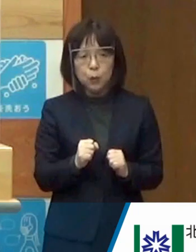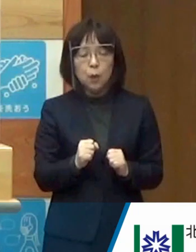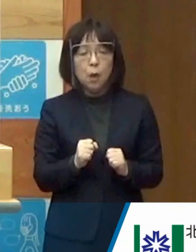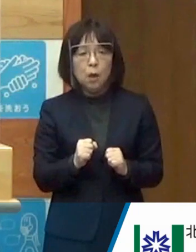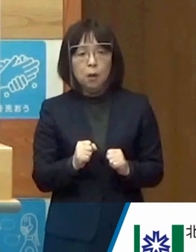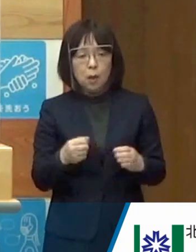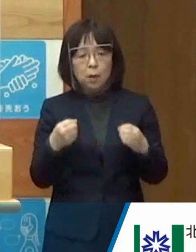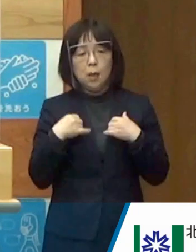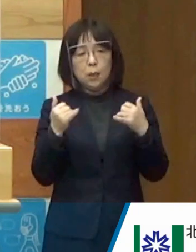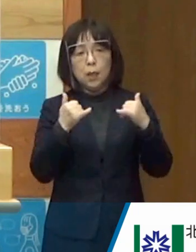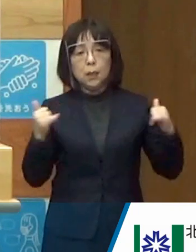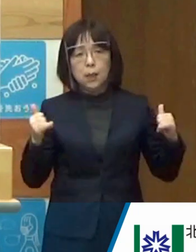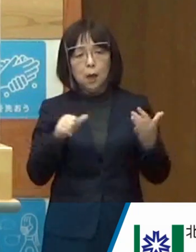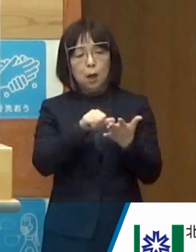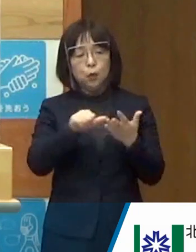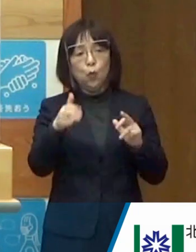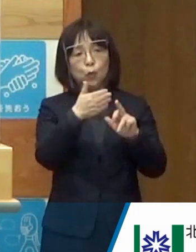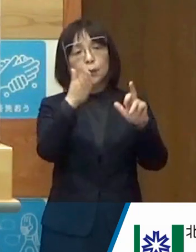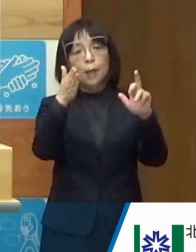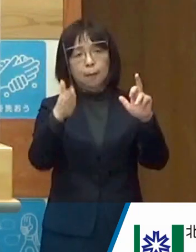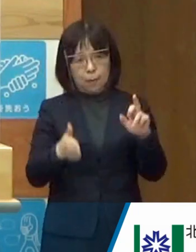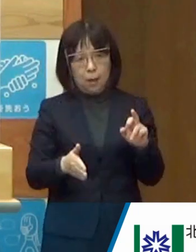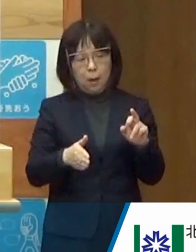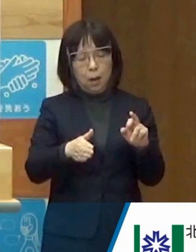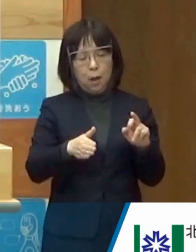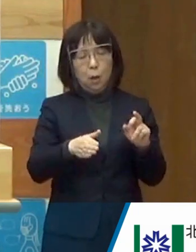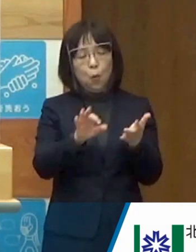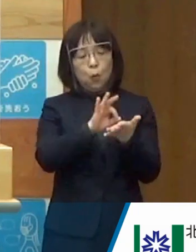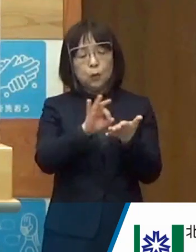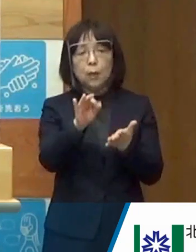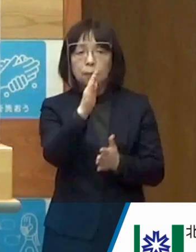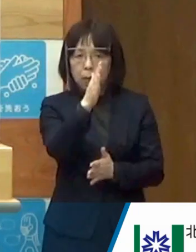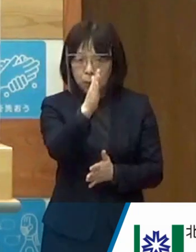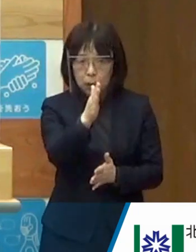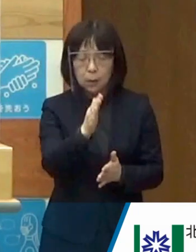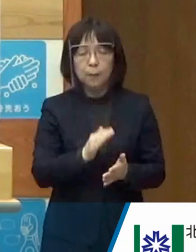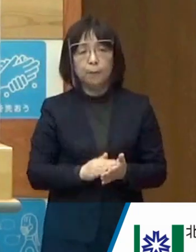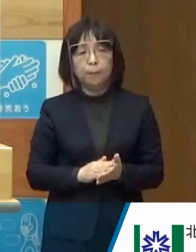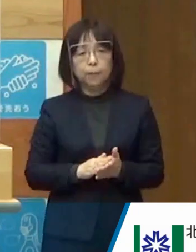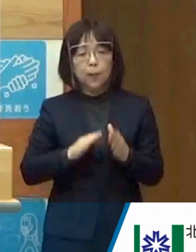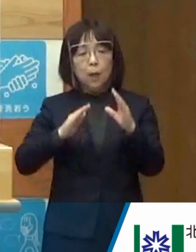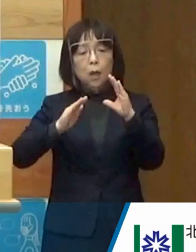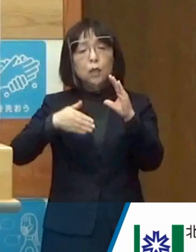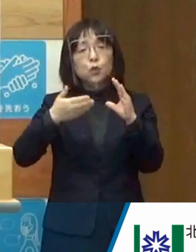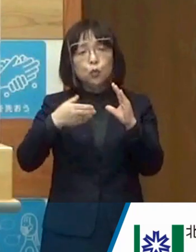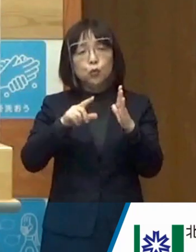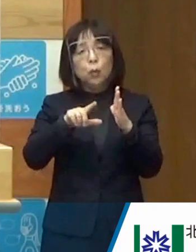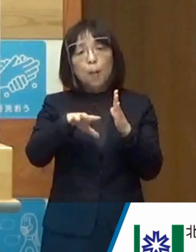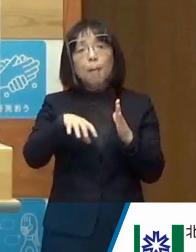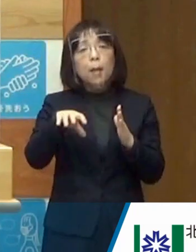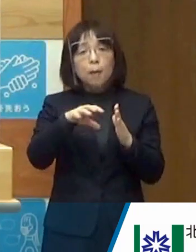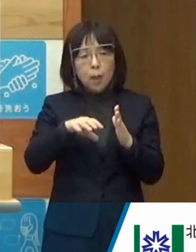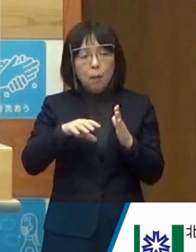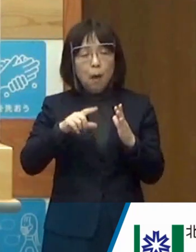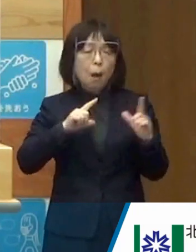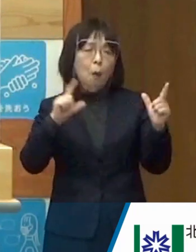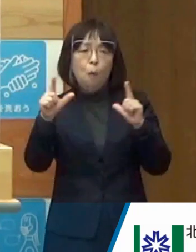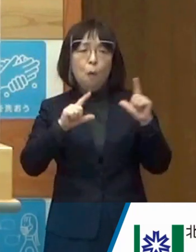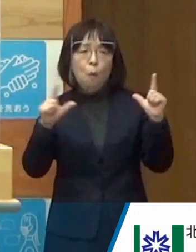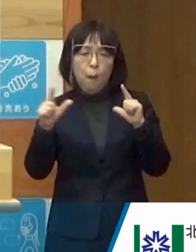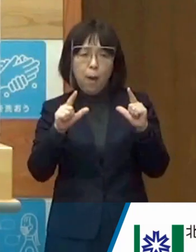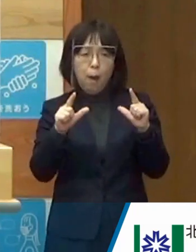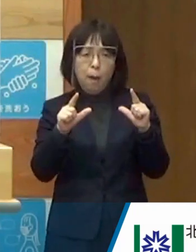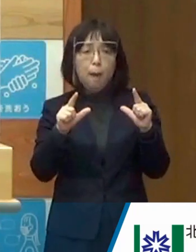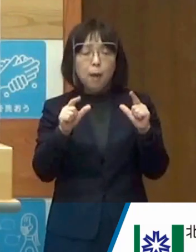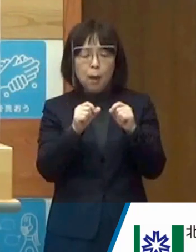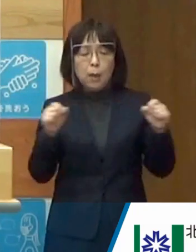録センターなどをご活用いただければと思います。飲食では大声や長時間の回避、会話をする際